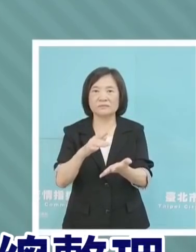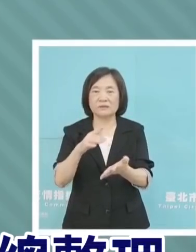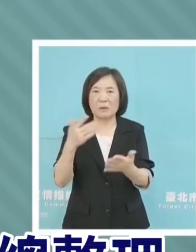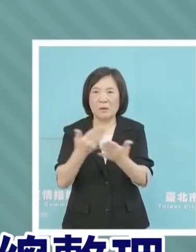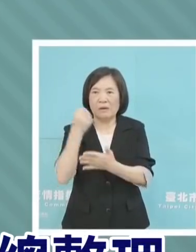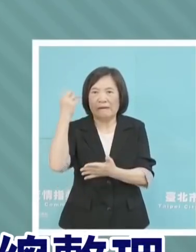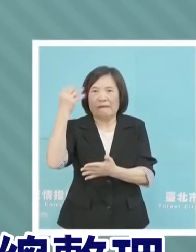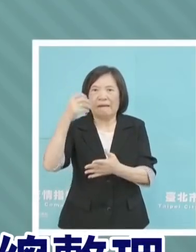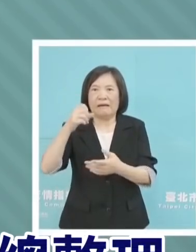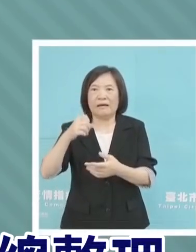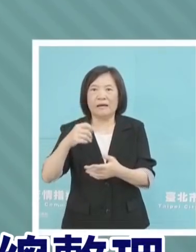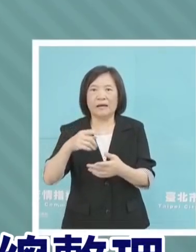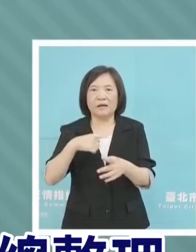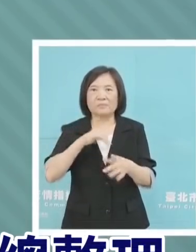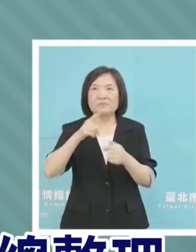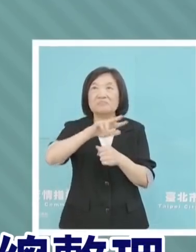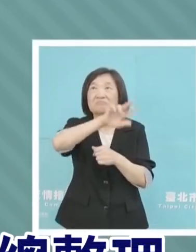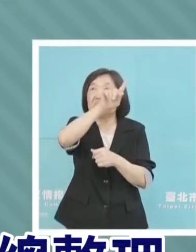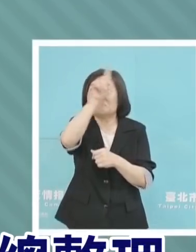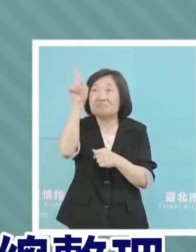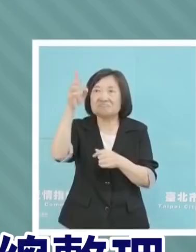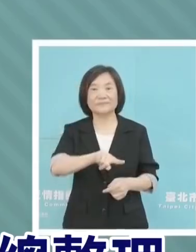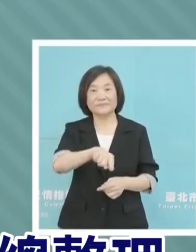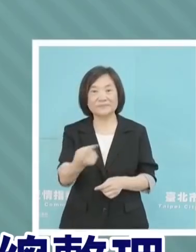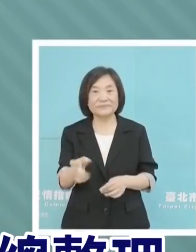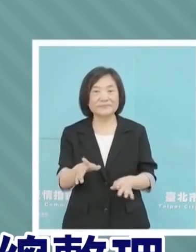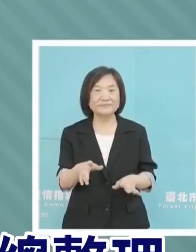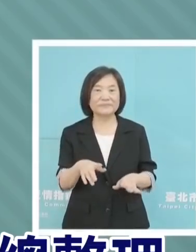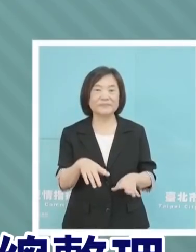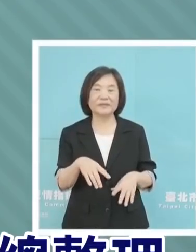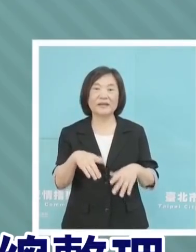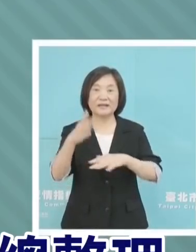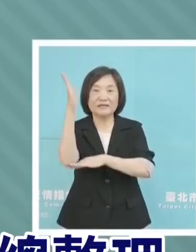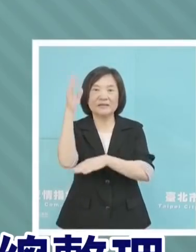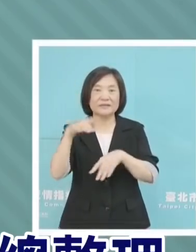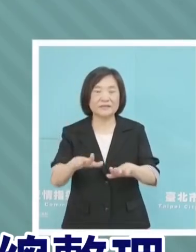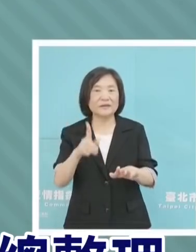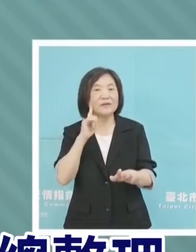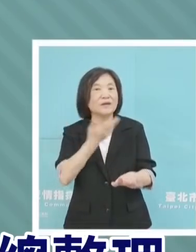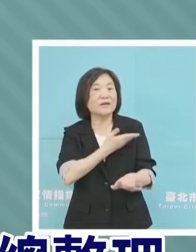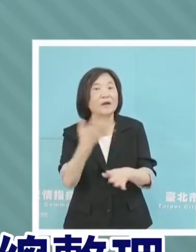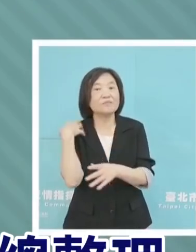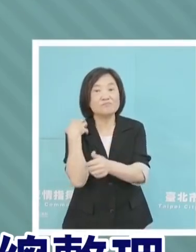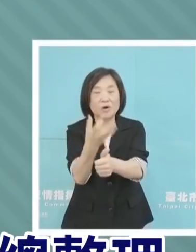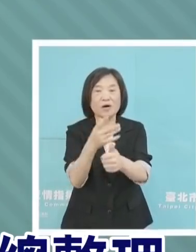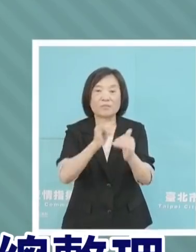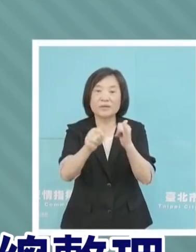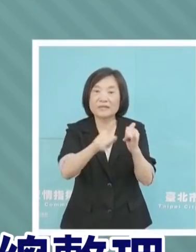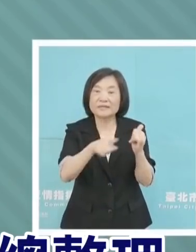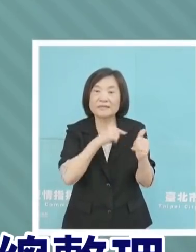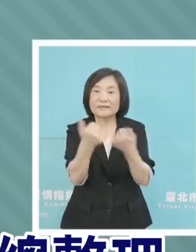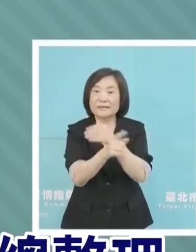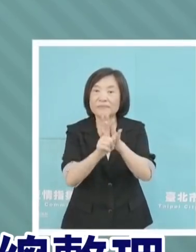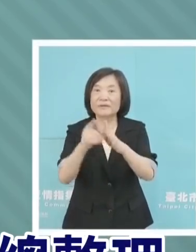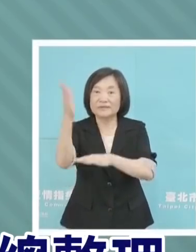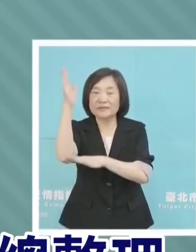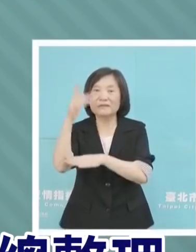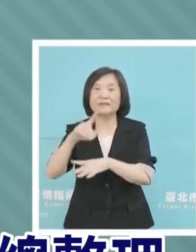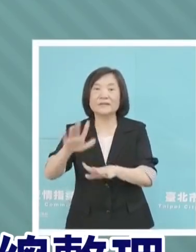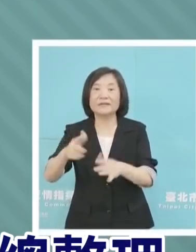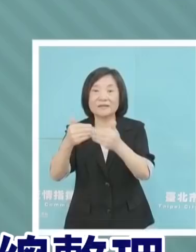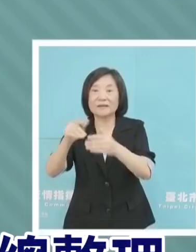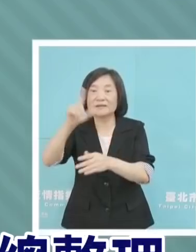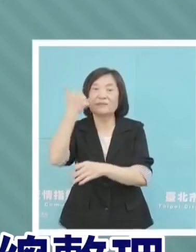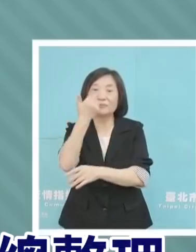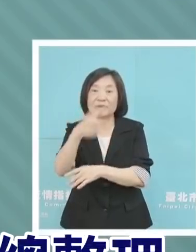以讲到这里就好了。 既然政府目前愿意授权民间单位代表政府与上海代理